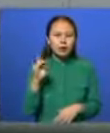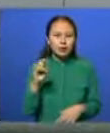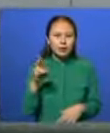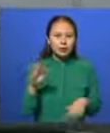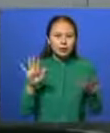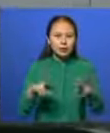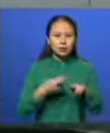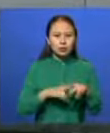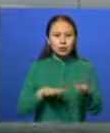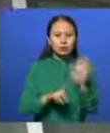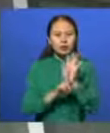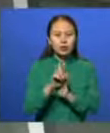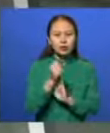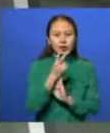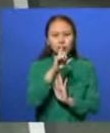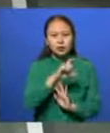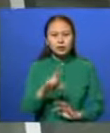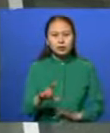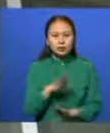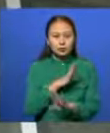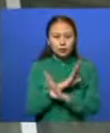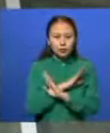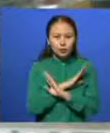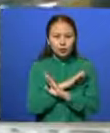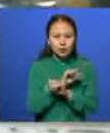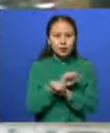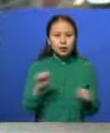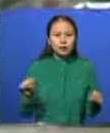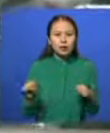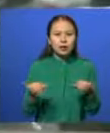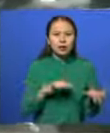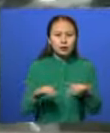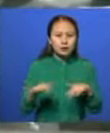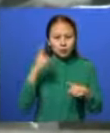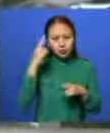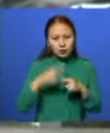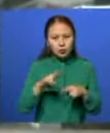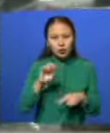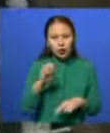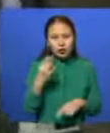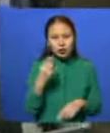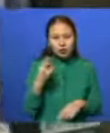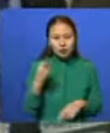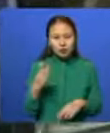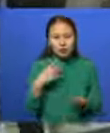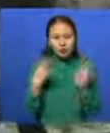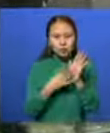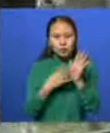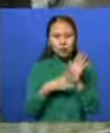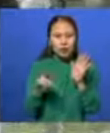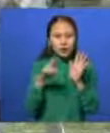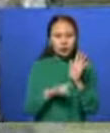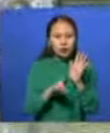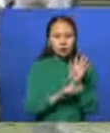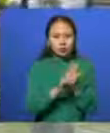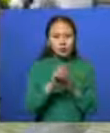Эбдо редакциясына шабуыл жасалып, 12 адам қаза тапты. Лаңкестік әрекетті ағайынды куашылер іске асырған. 9 қаңтарда